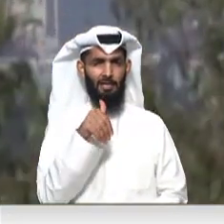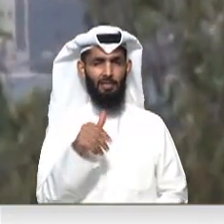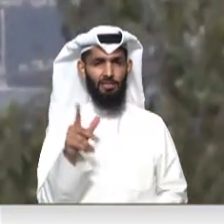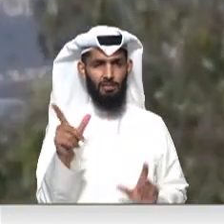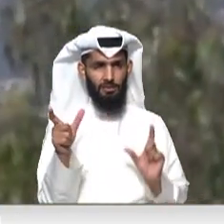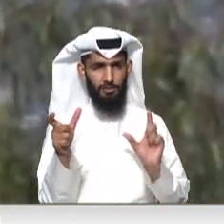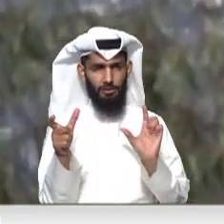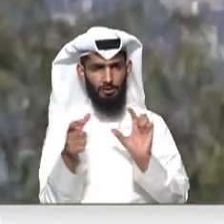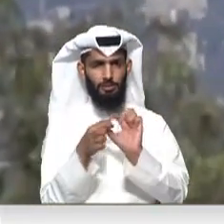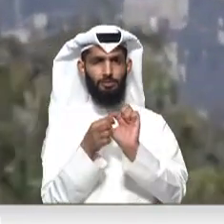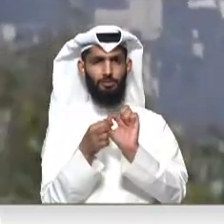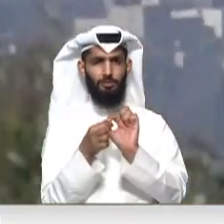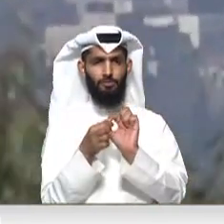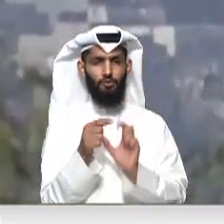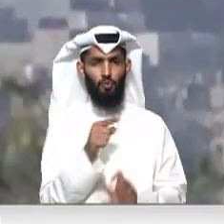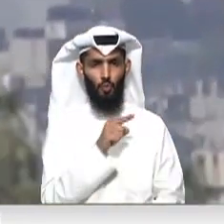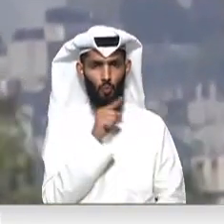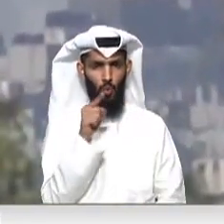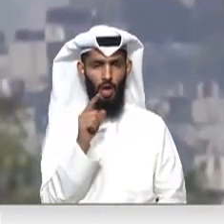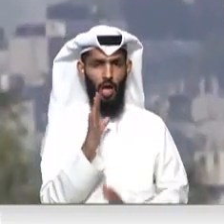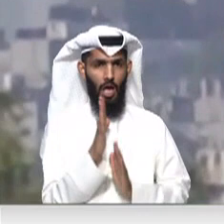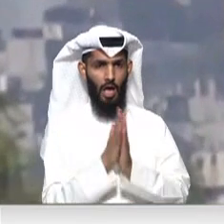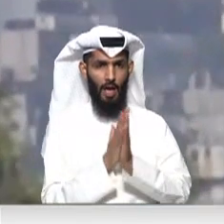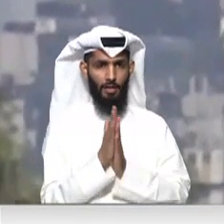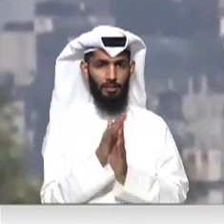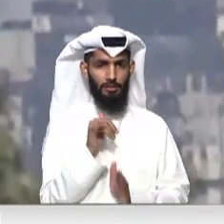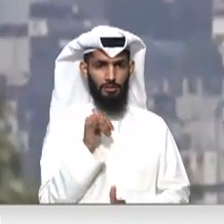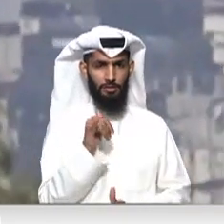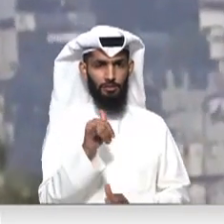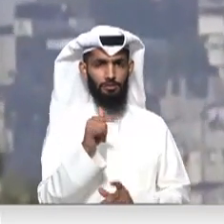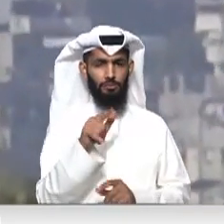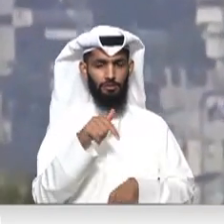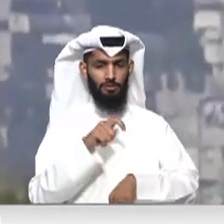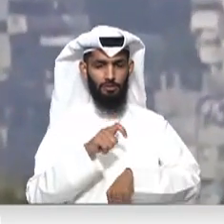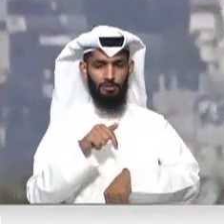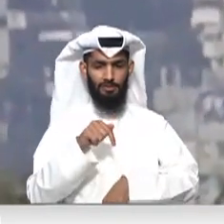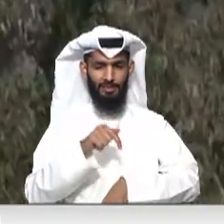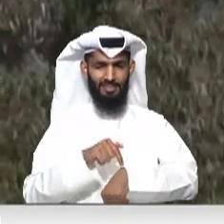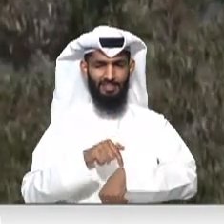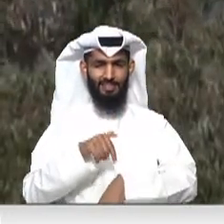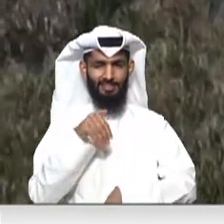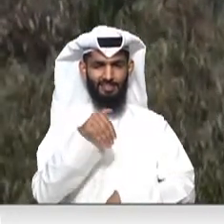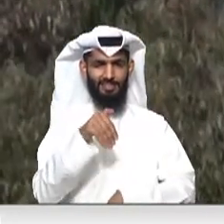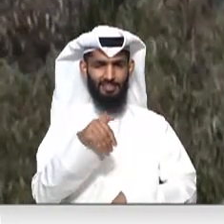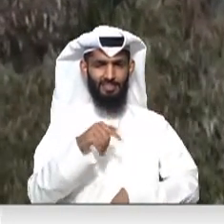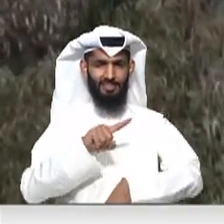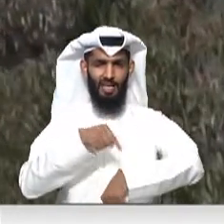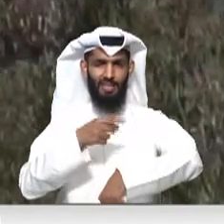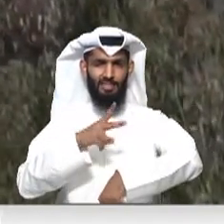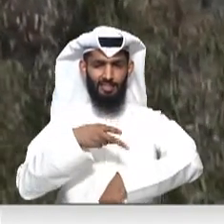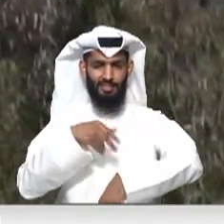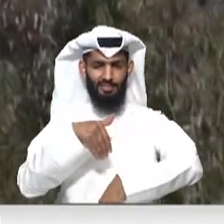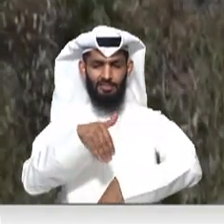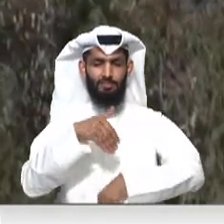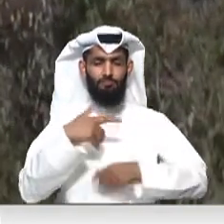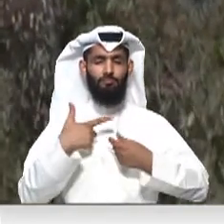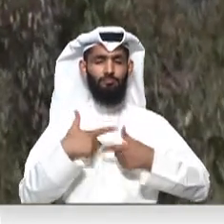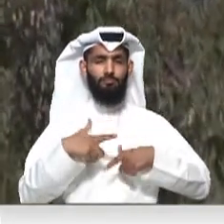إن الحركة اقتربت بشكل أكبر من الإعلان عن اتفاق هدنة خلال الساعات المقبلة،